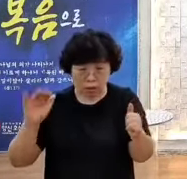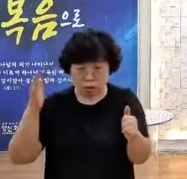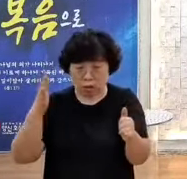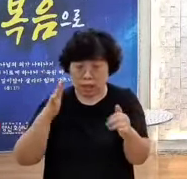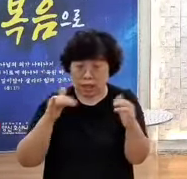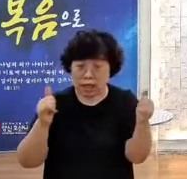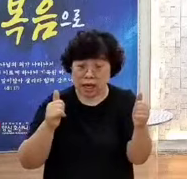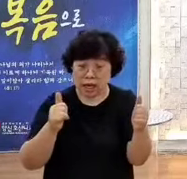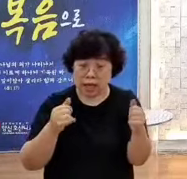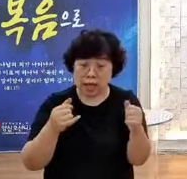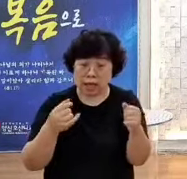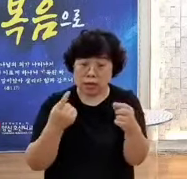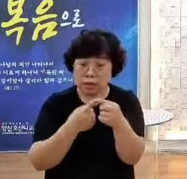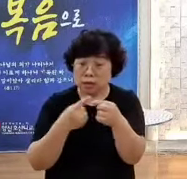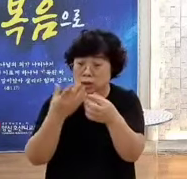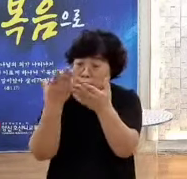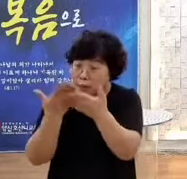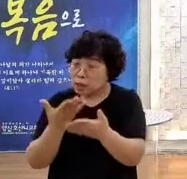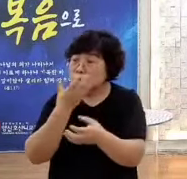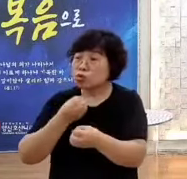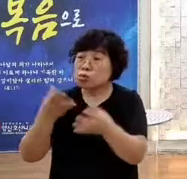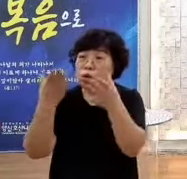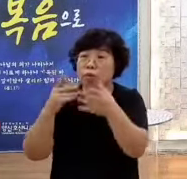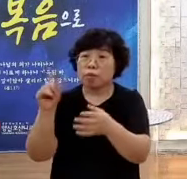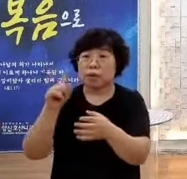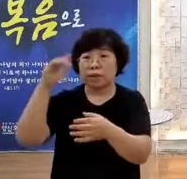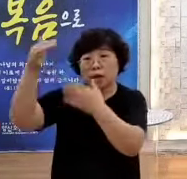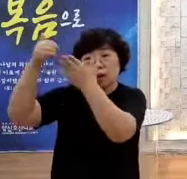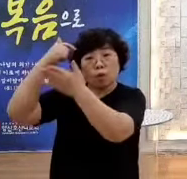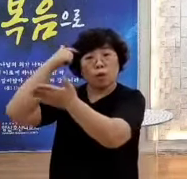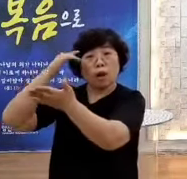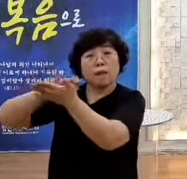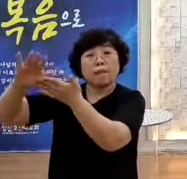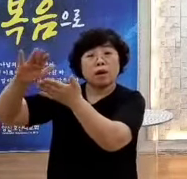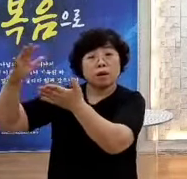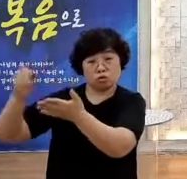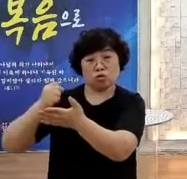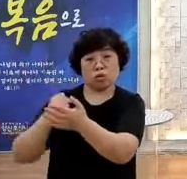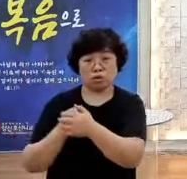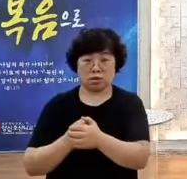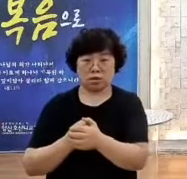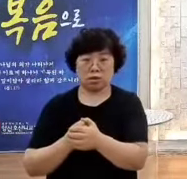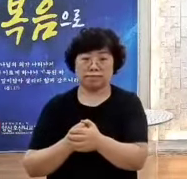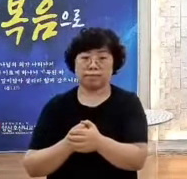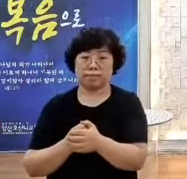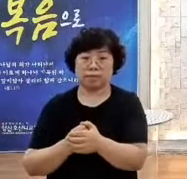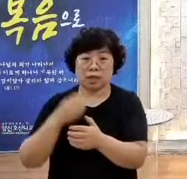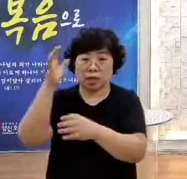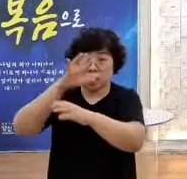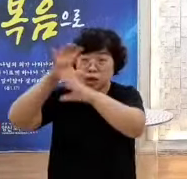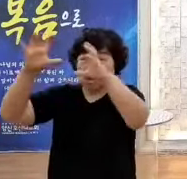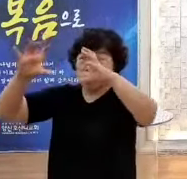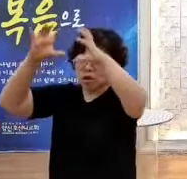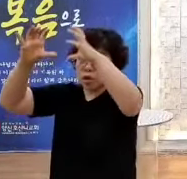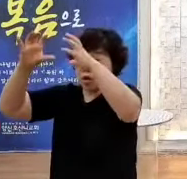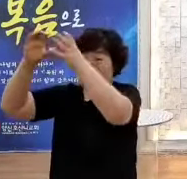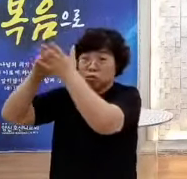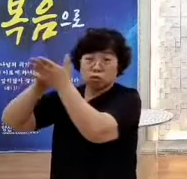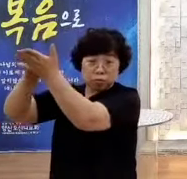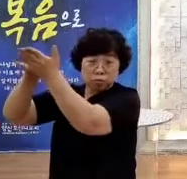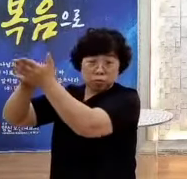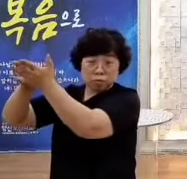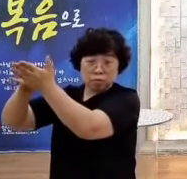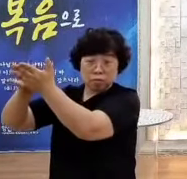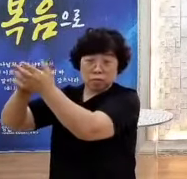번째는 하나님과 화평을 누리자. 이게 복이다. 그러니까 천국 가는 건 기본이고